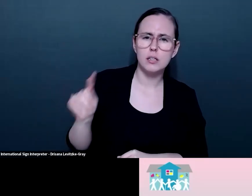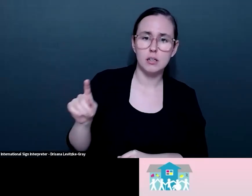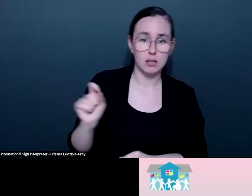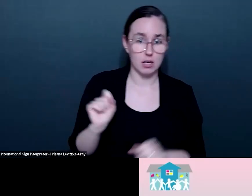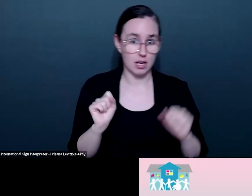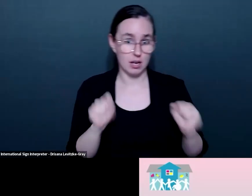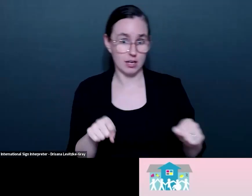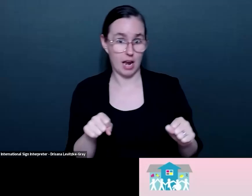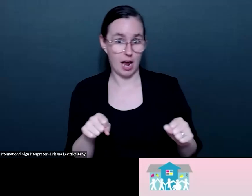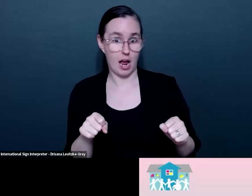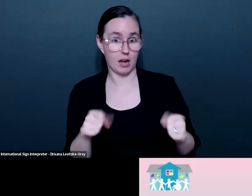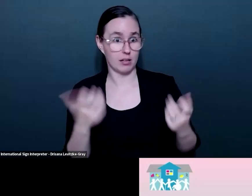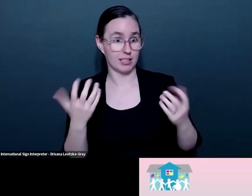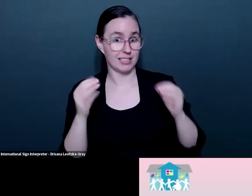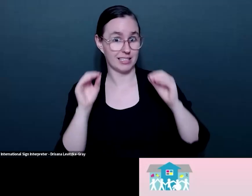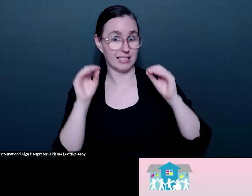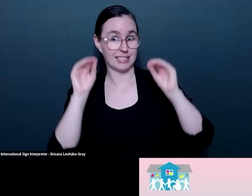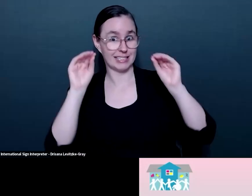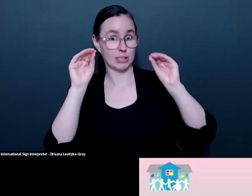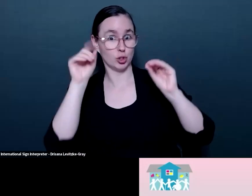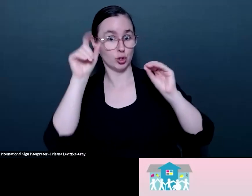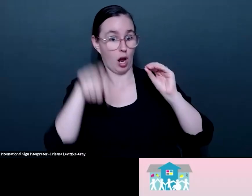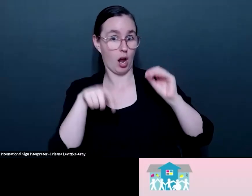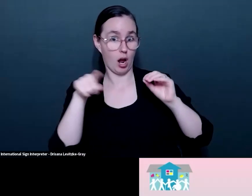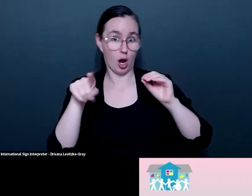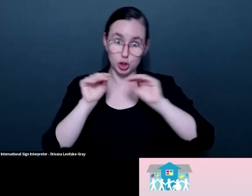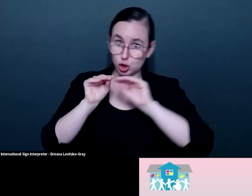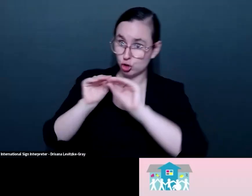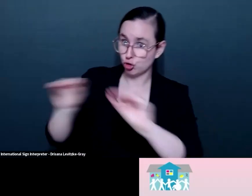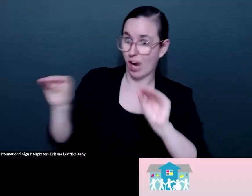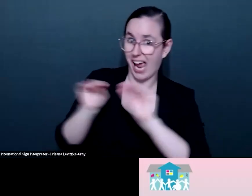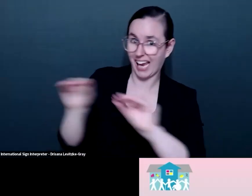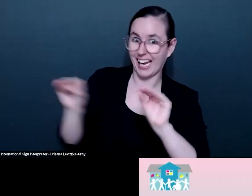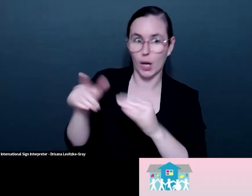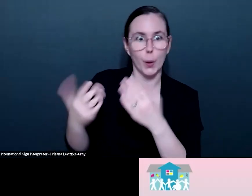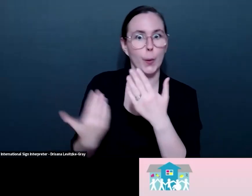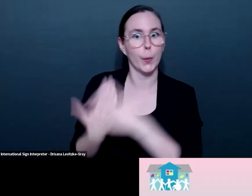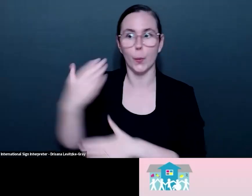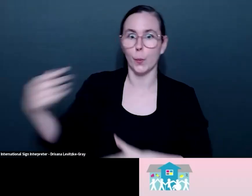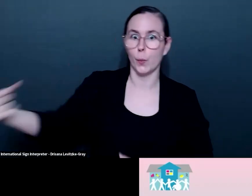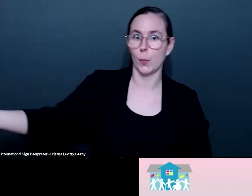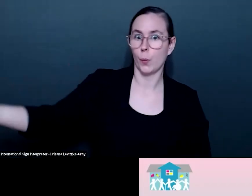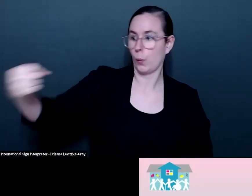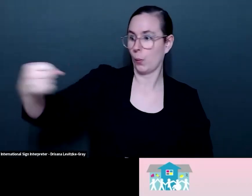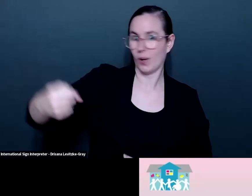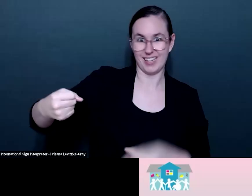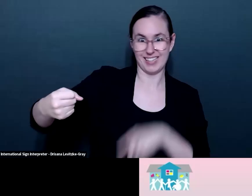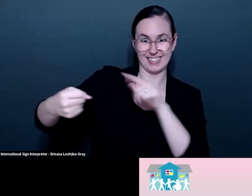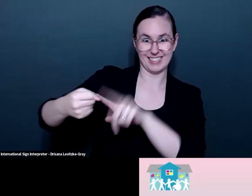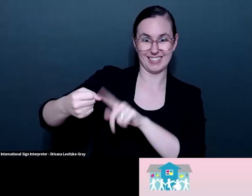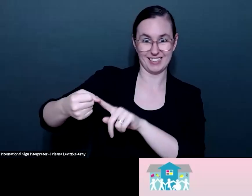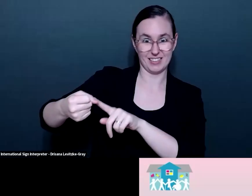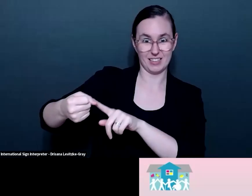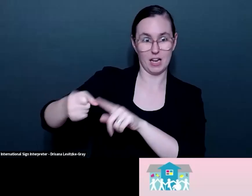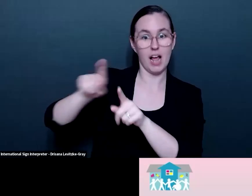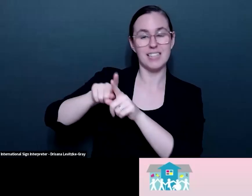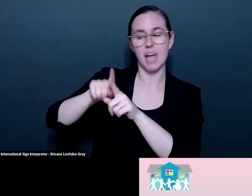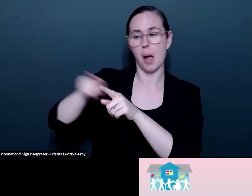certaines informations, juste pour qu'on puisse savoir qu'il y a de nouveaux professeurs qui sont vraiment